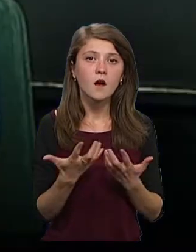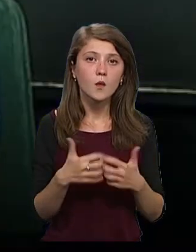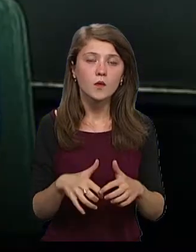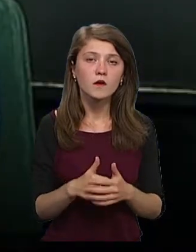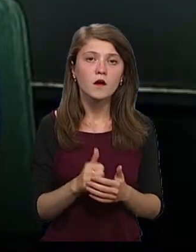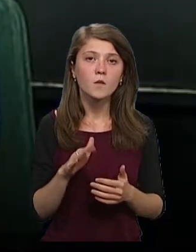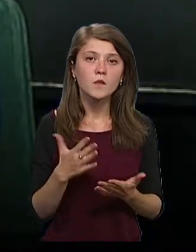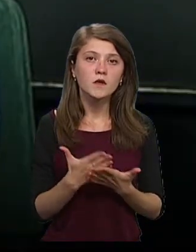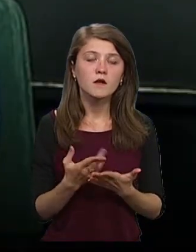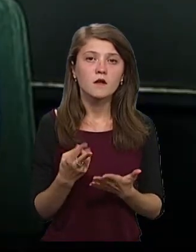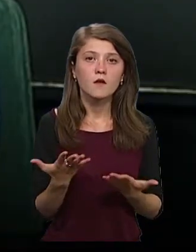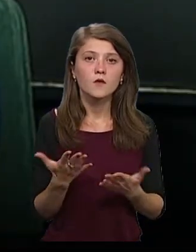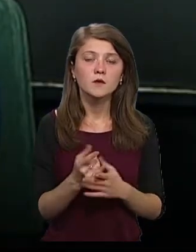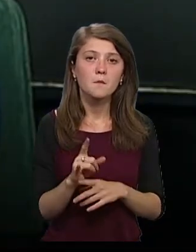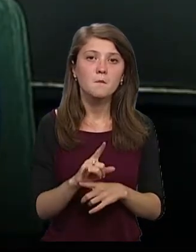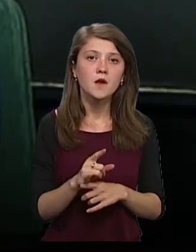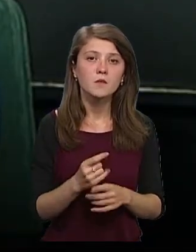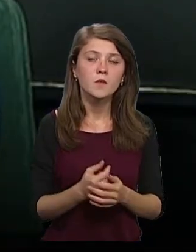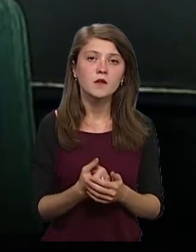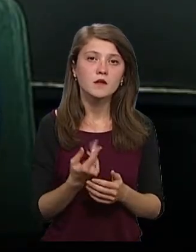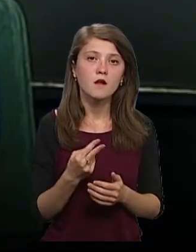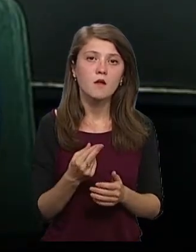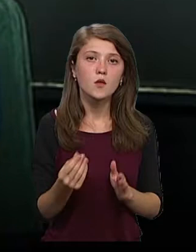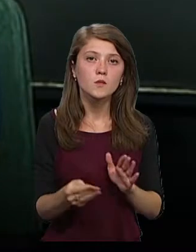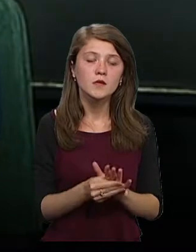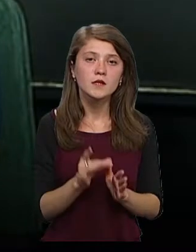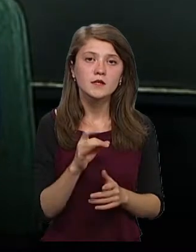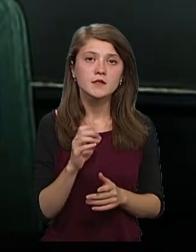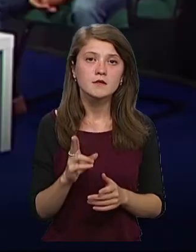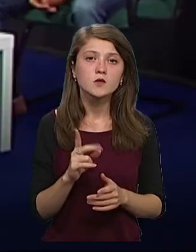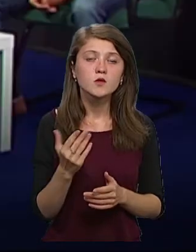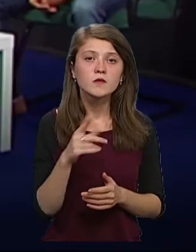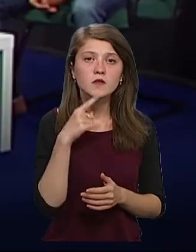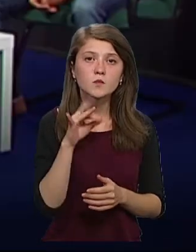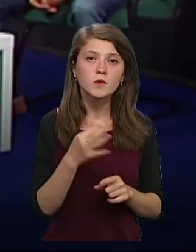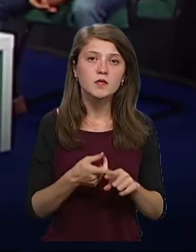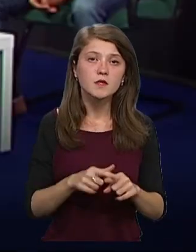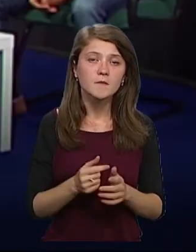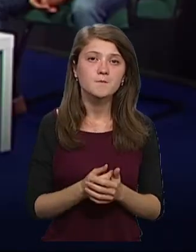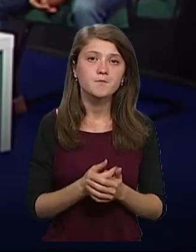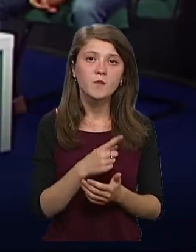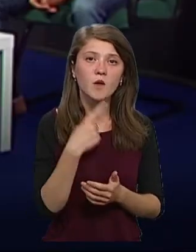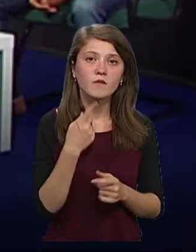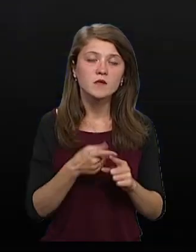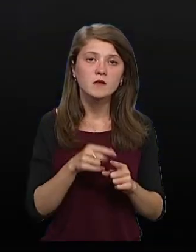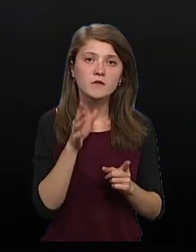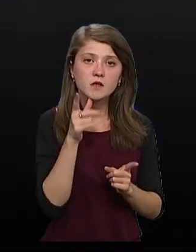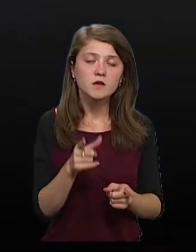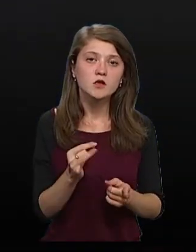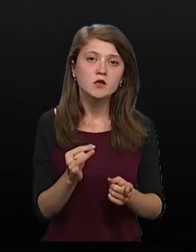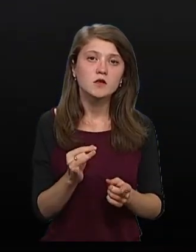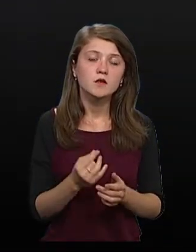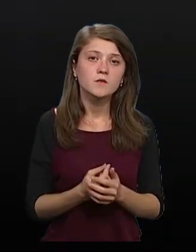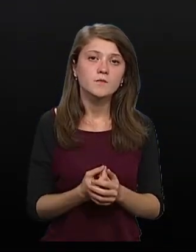для певних маніпуляцій і корупційних ризиків. Власне, що скажете з приводу цього? Тому що він говориться в розрізі, чи